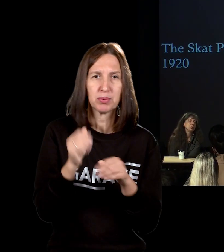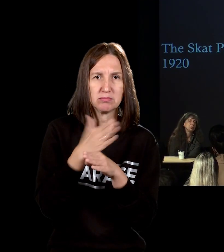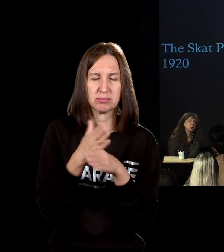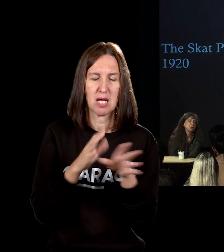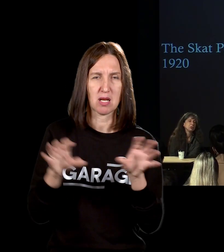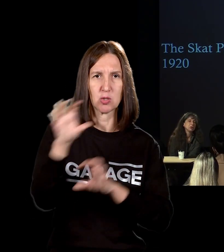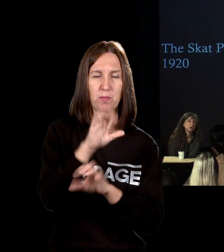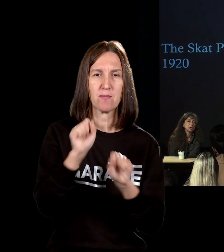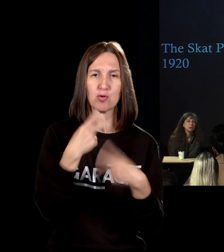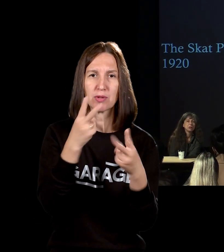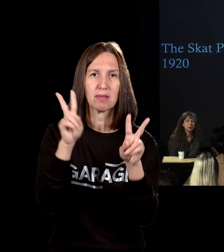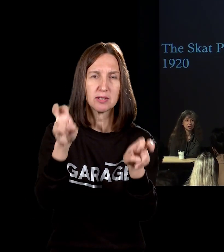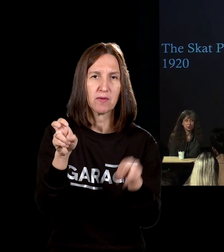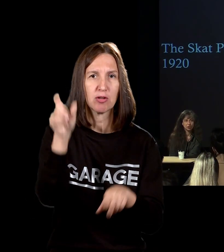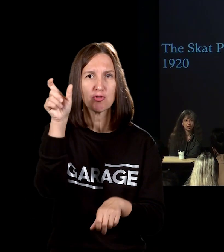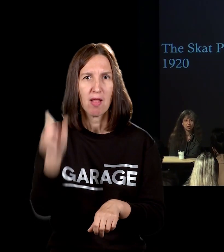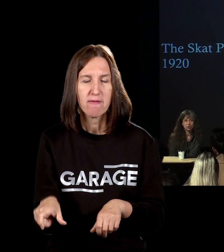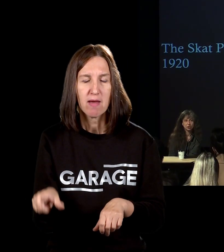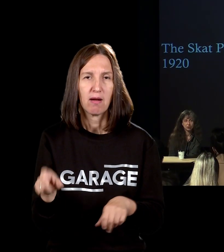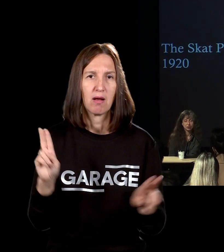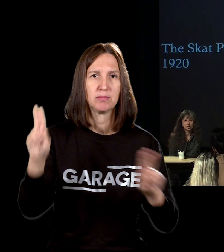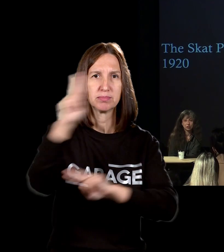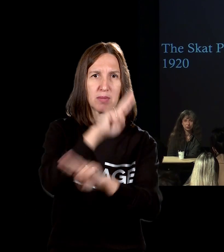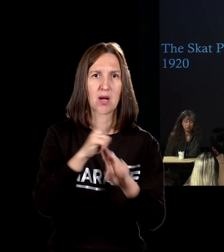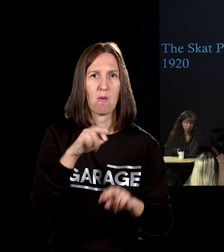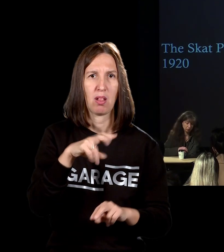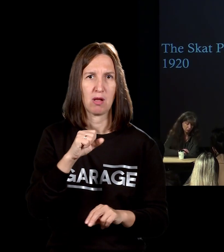существа, которых можно назвать, это человек-коллаж. Да? Коллаж – это